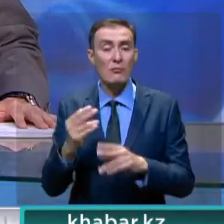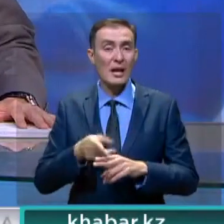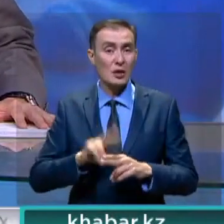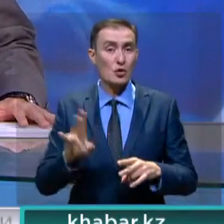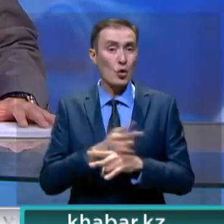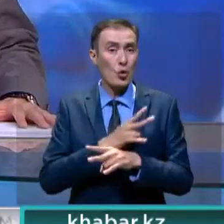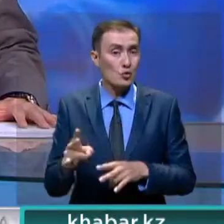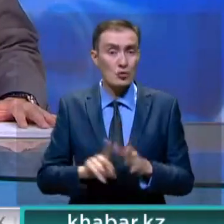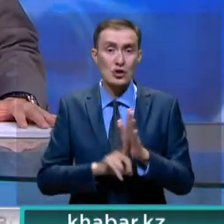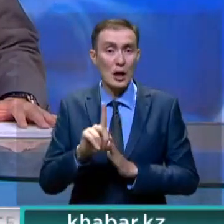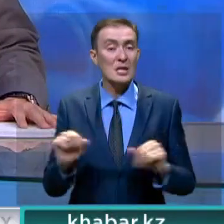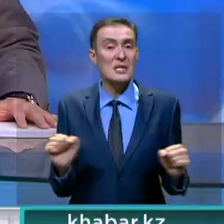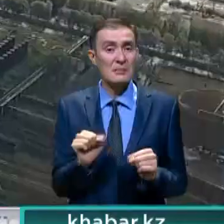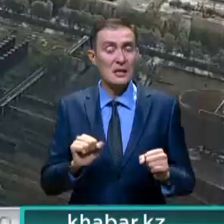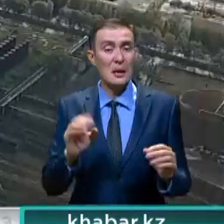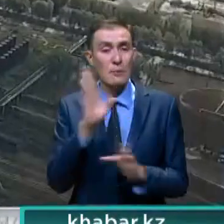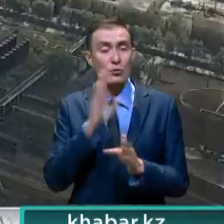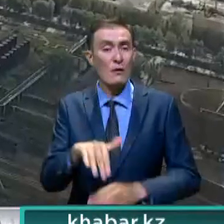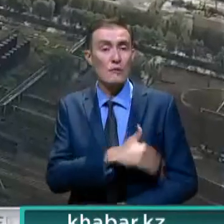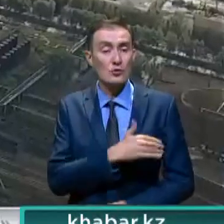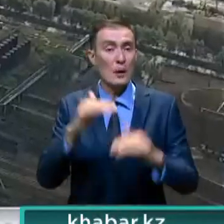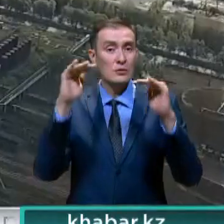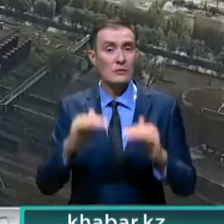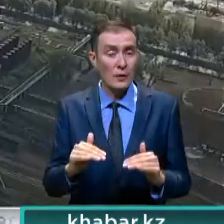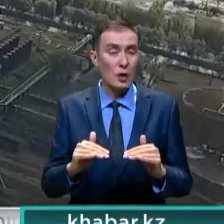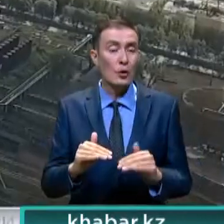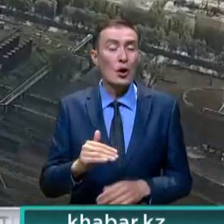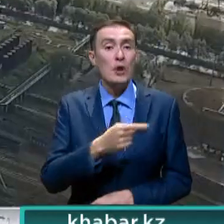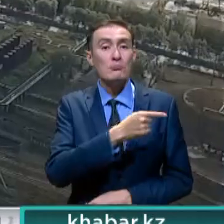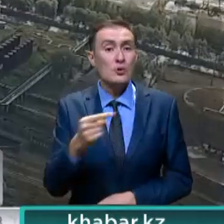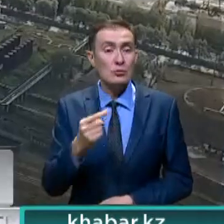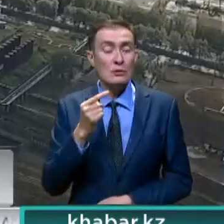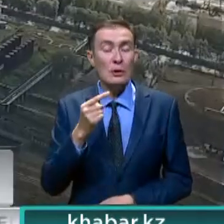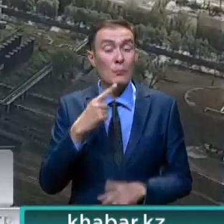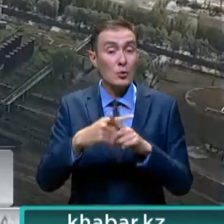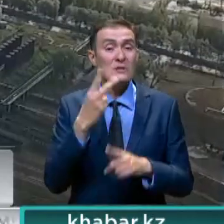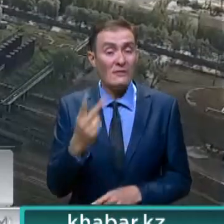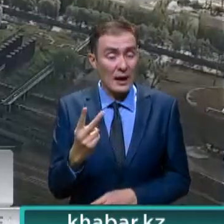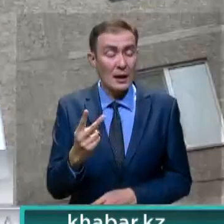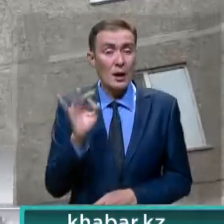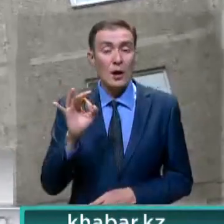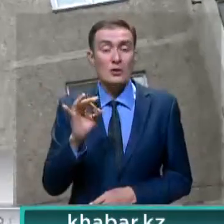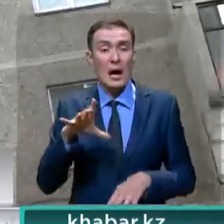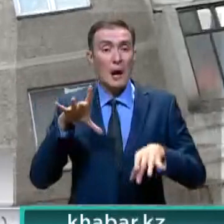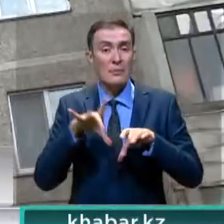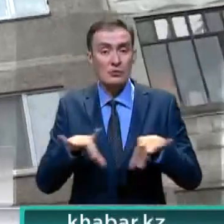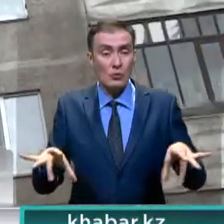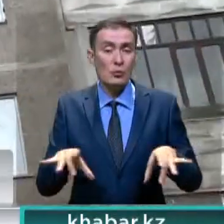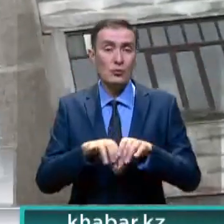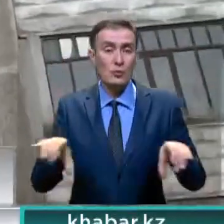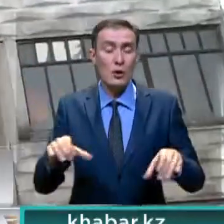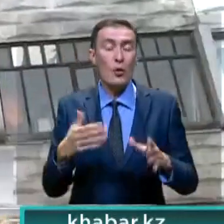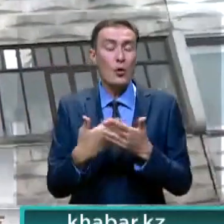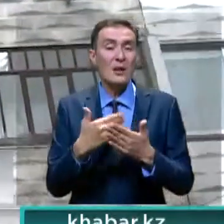что ночью уже наблюдаются заморозки, температура воздуха опускается до 2 градусов тепла. Провели опрессовку и получили паспорта готовности